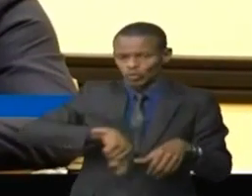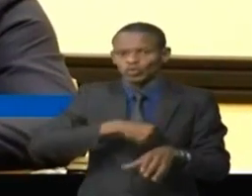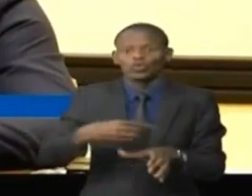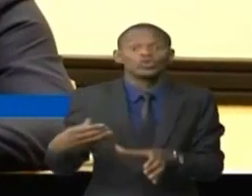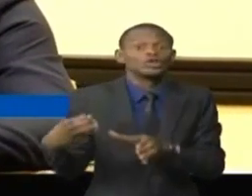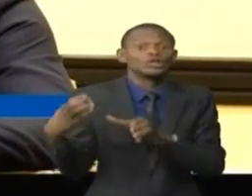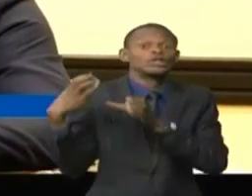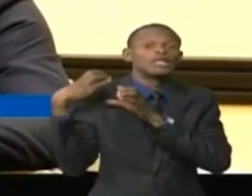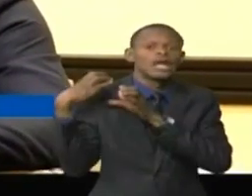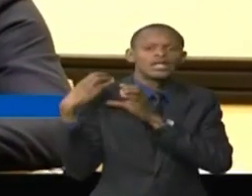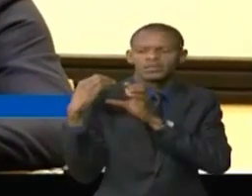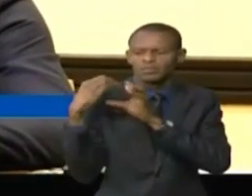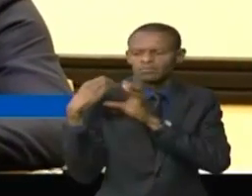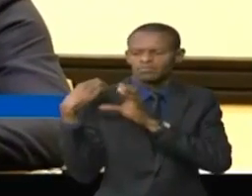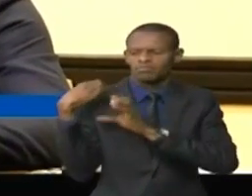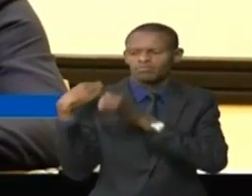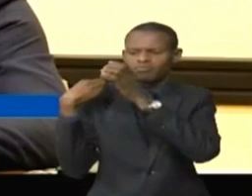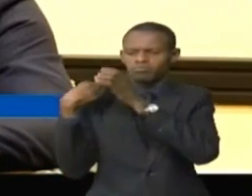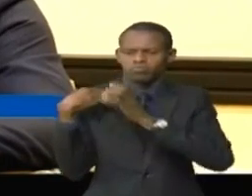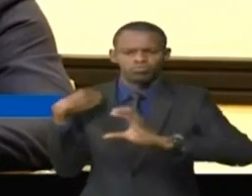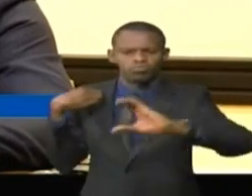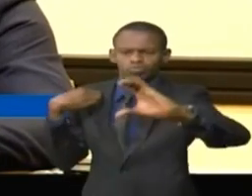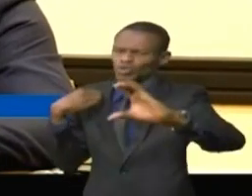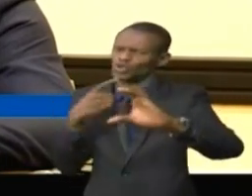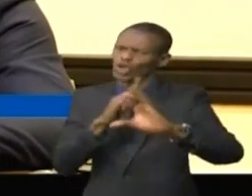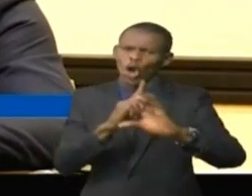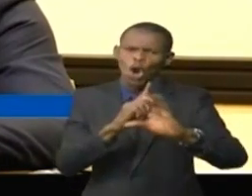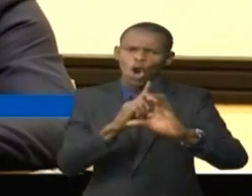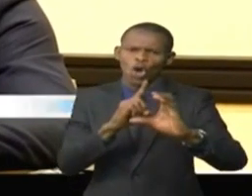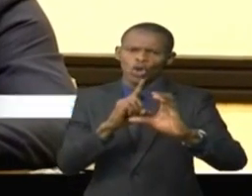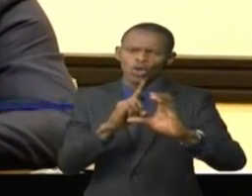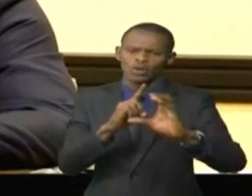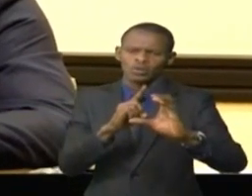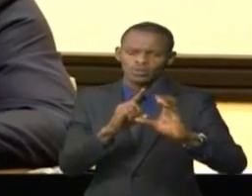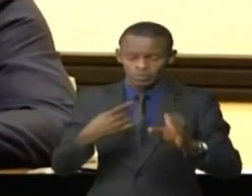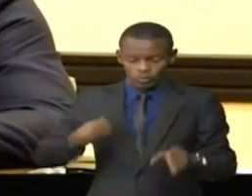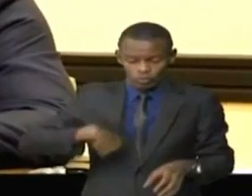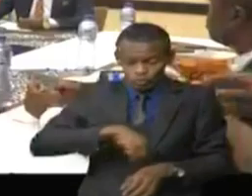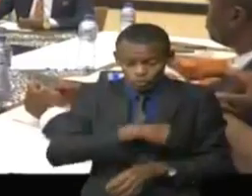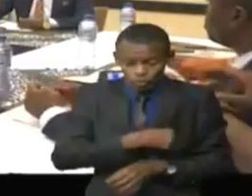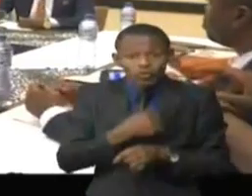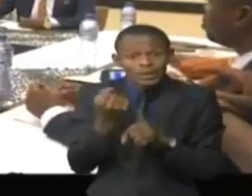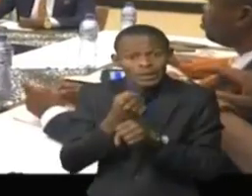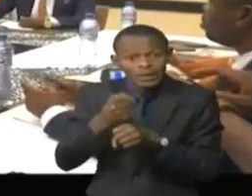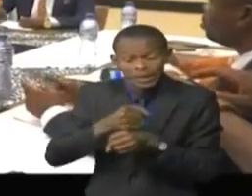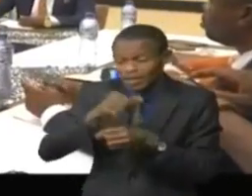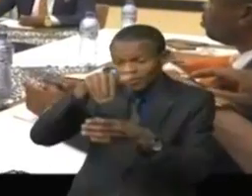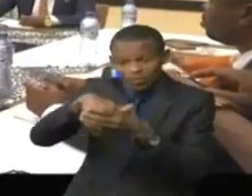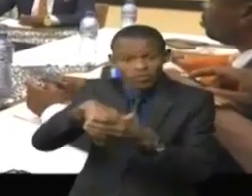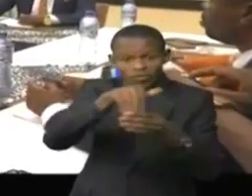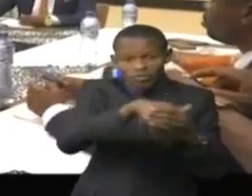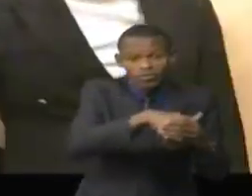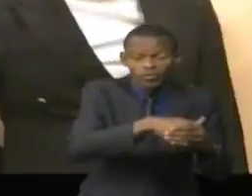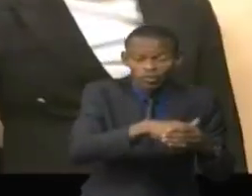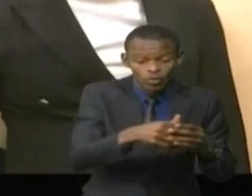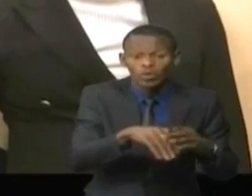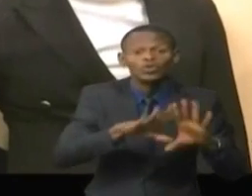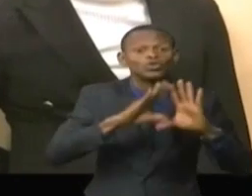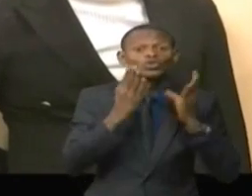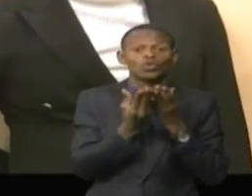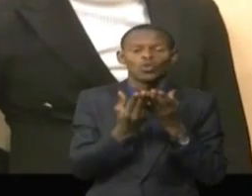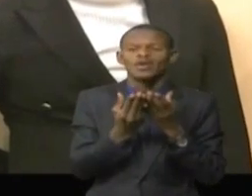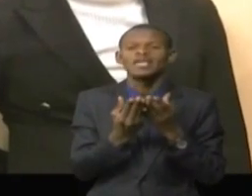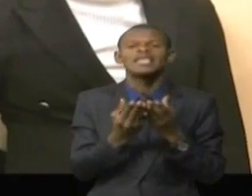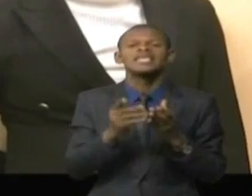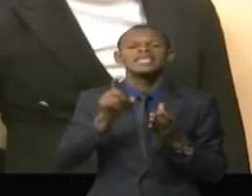les produits qui sont sous le contrôle de l'ONAPAC sont essentiellement destinés à l'exportation. Que ce soit les produits médicinaux, que ce soit